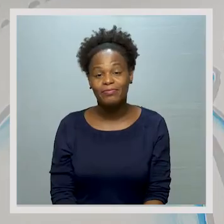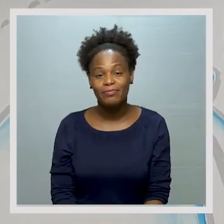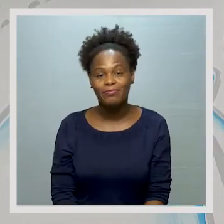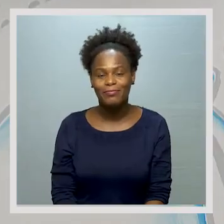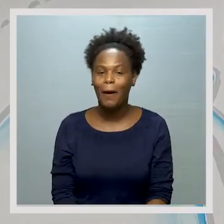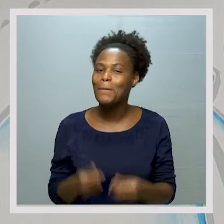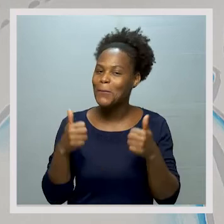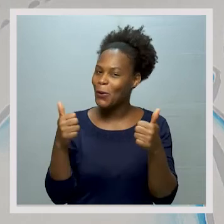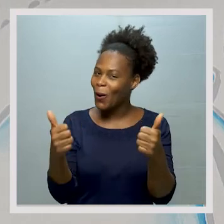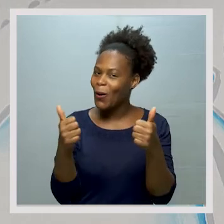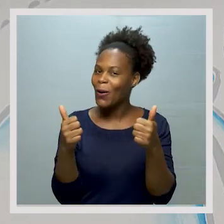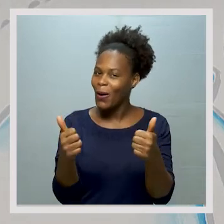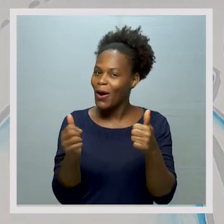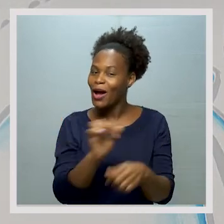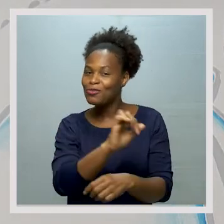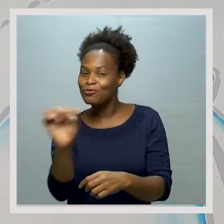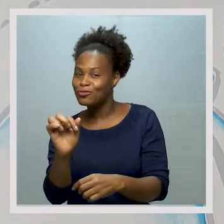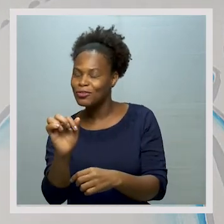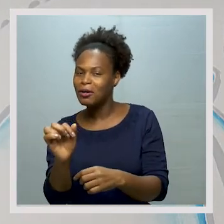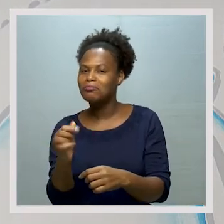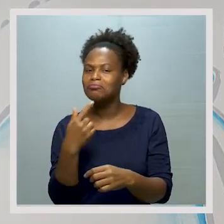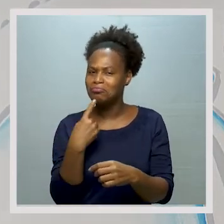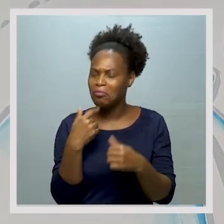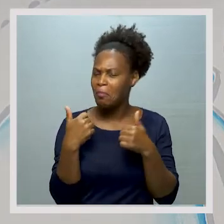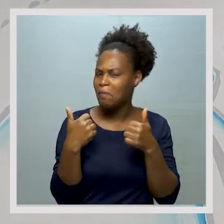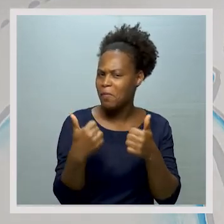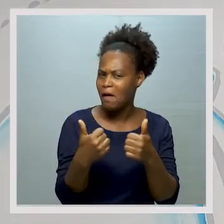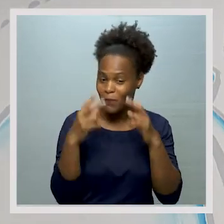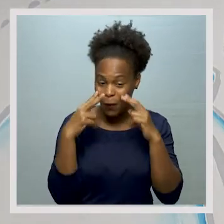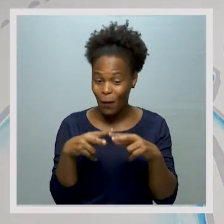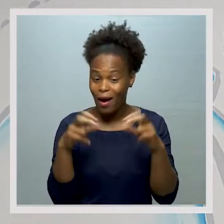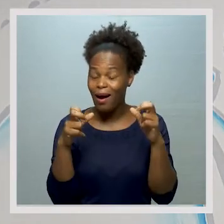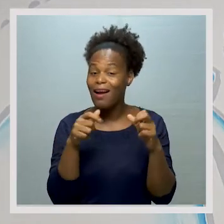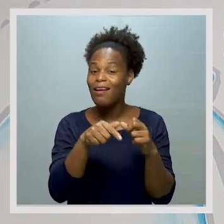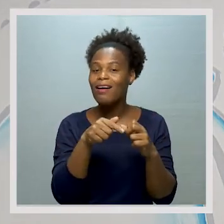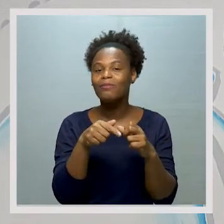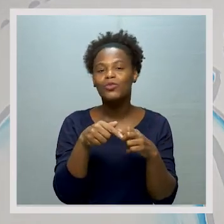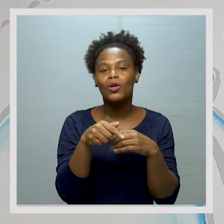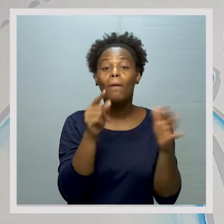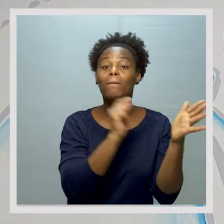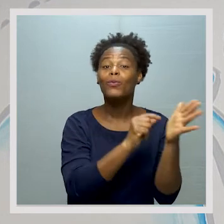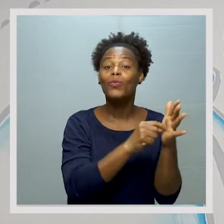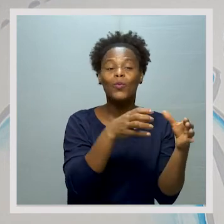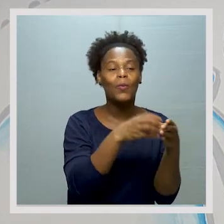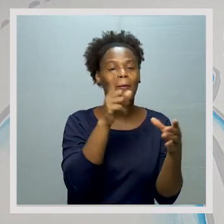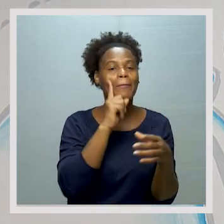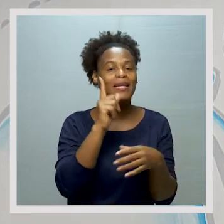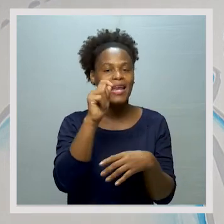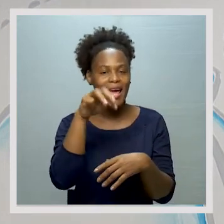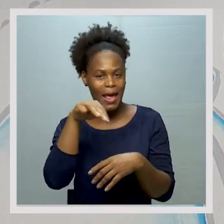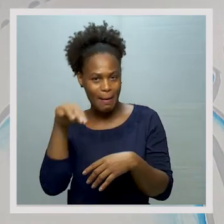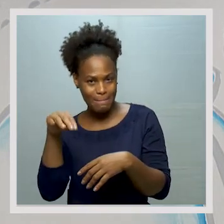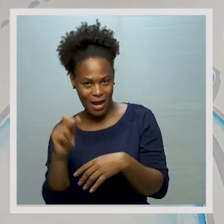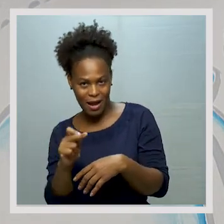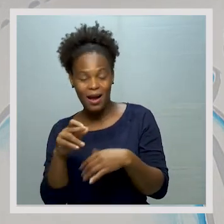Très bien. Vous avez bien sûr trouvé donc le score de l'équipe d'Emma. Maintenant, on